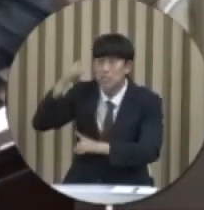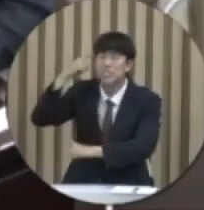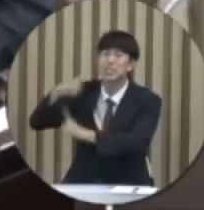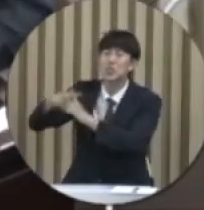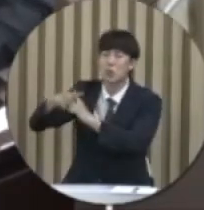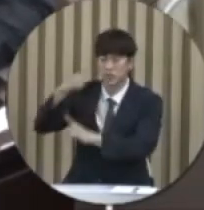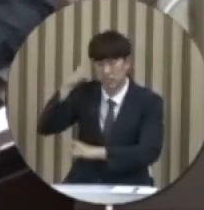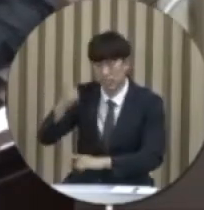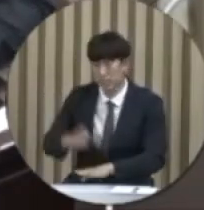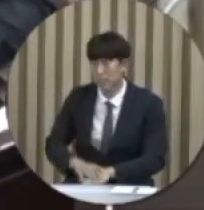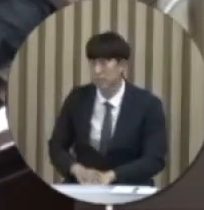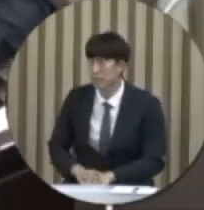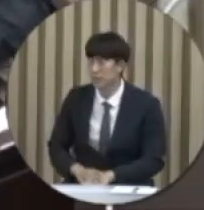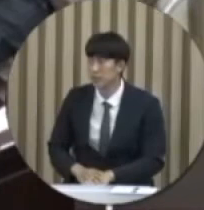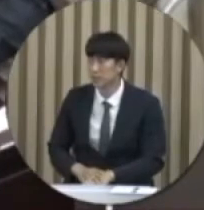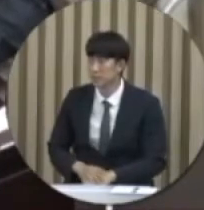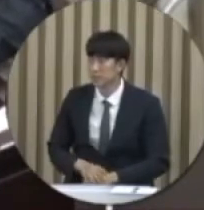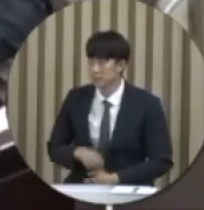적이 없습니다.